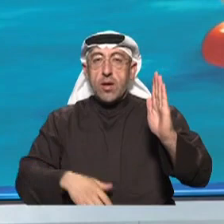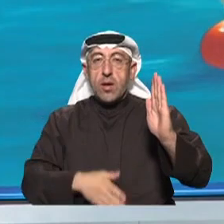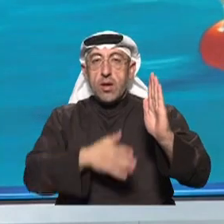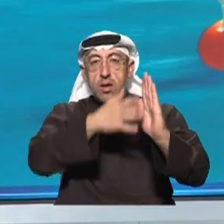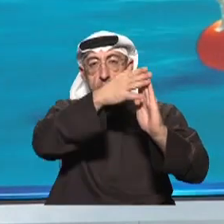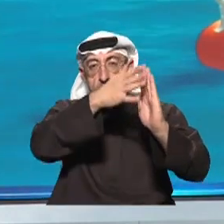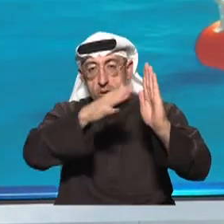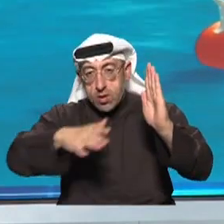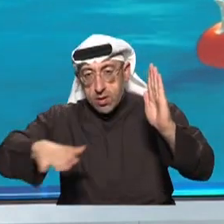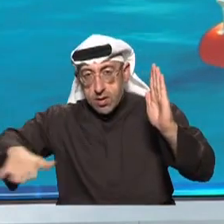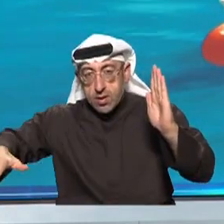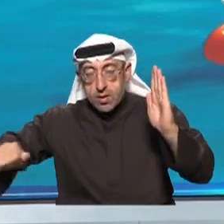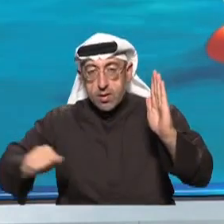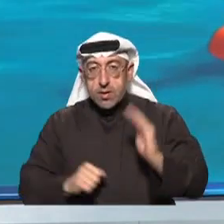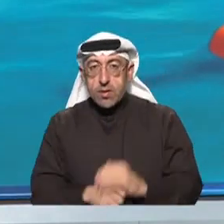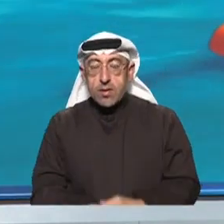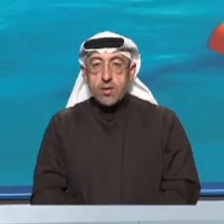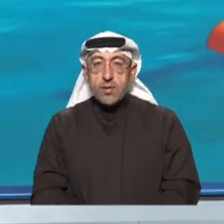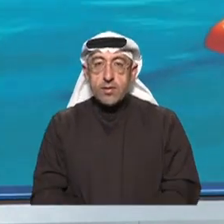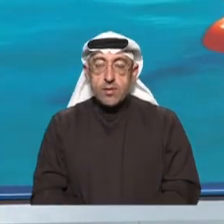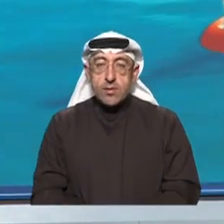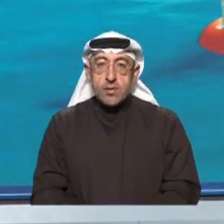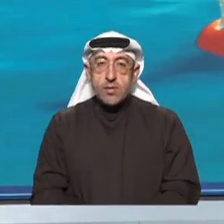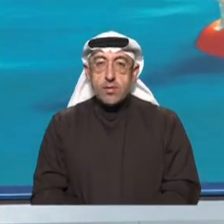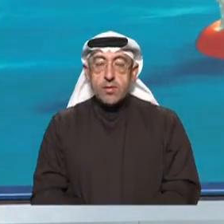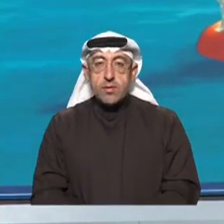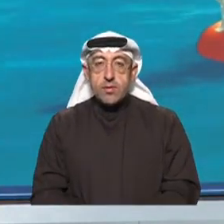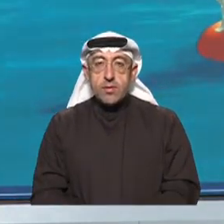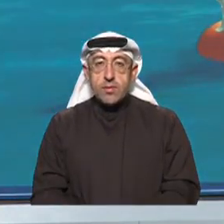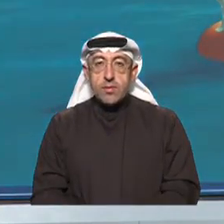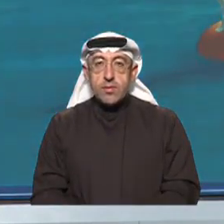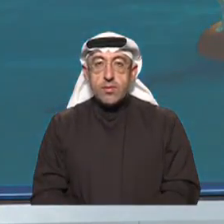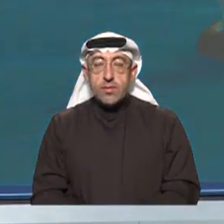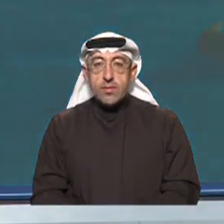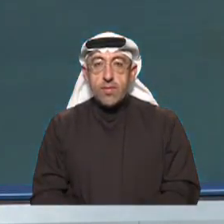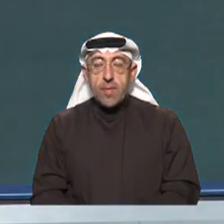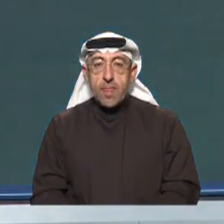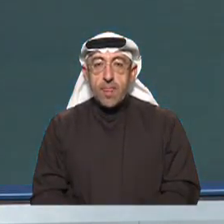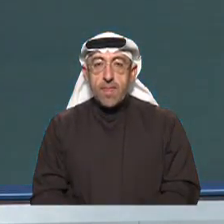صباحا، والجزء الثاني الساعة 4:20 دقيقة مساء.